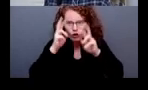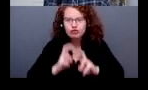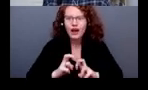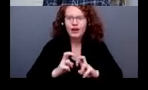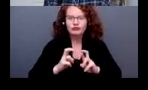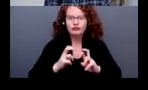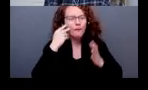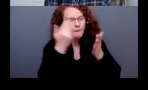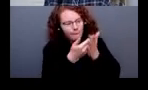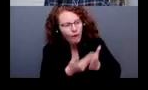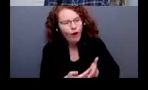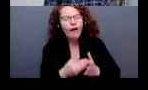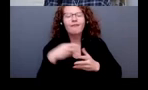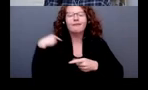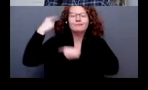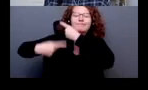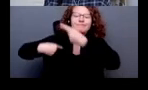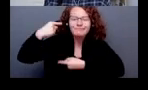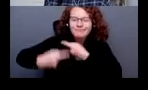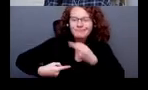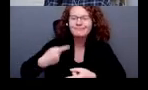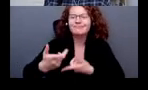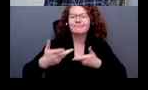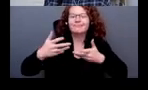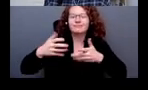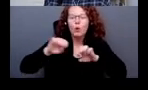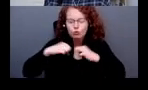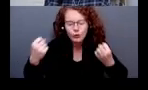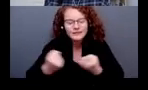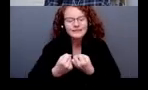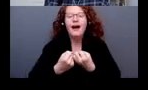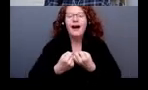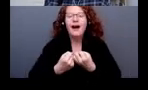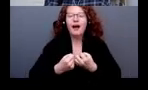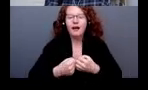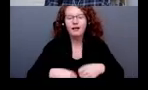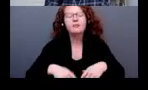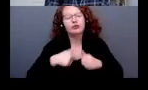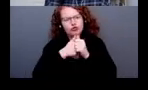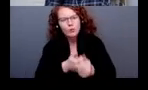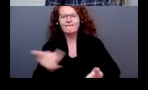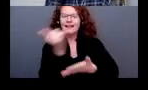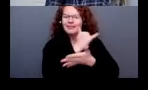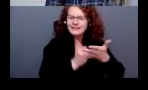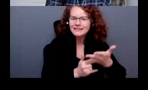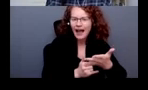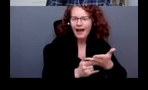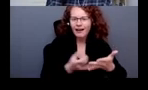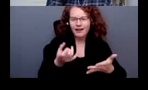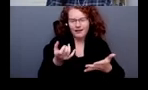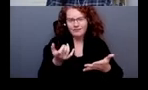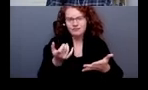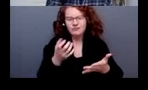évidemment, socio-anthropologique, en sciences sociales, mais faite dans un contexte d'école d'art et de design. Et donc, cette question de la